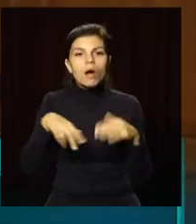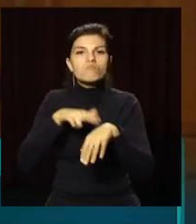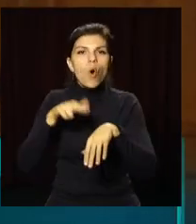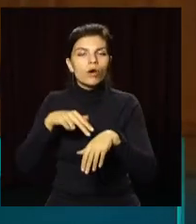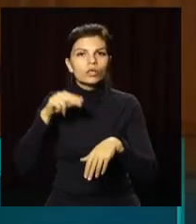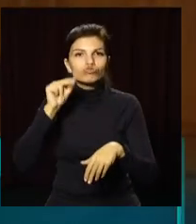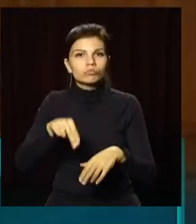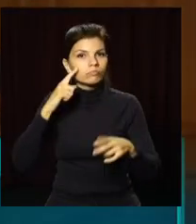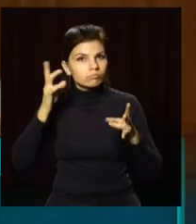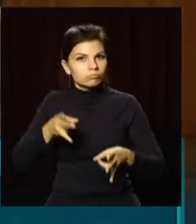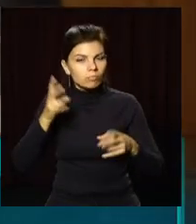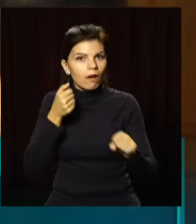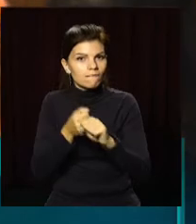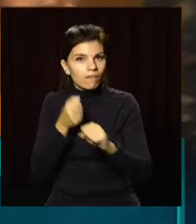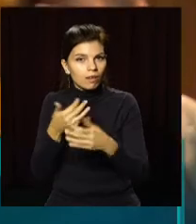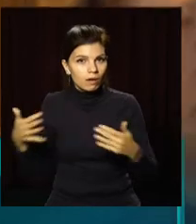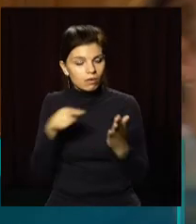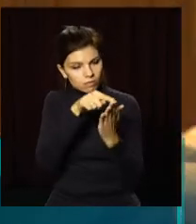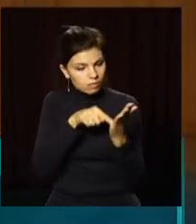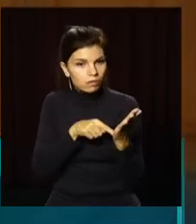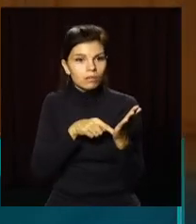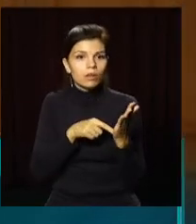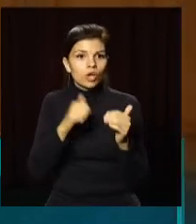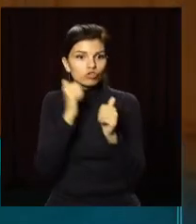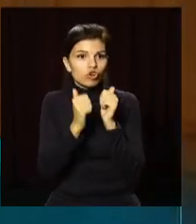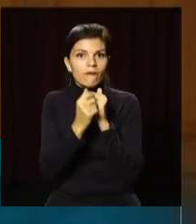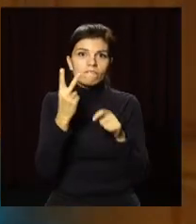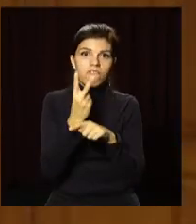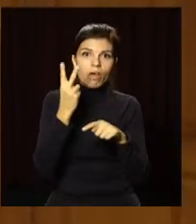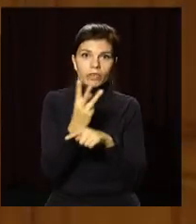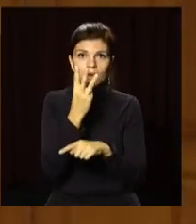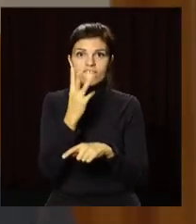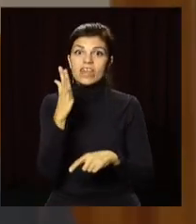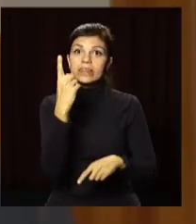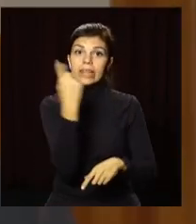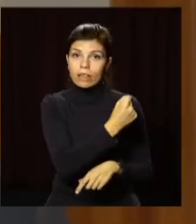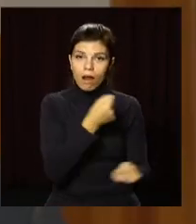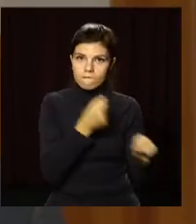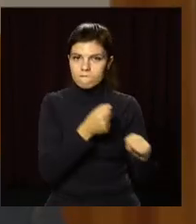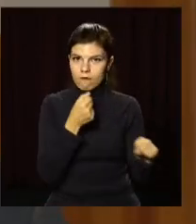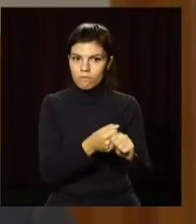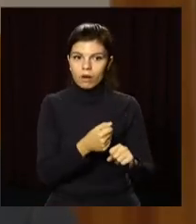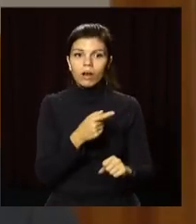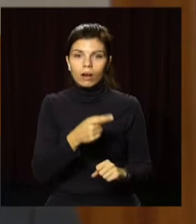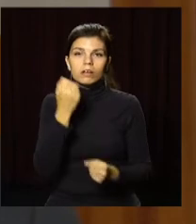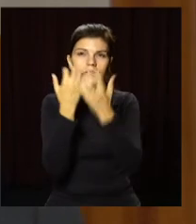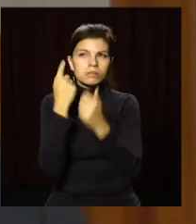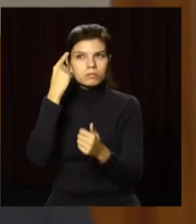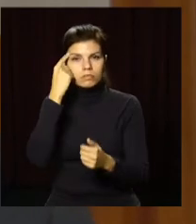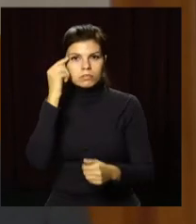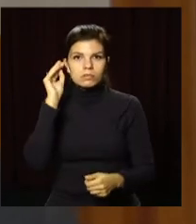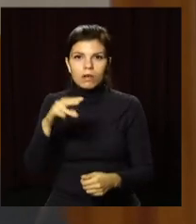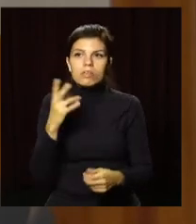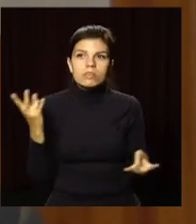поліції, на цьому перекрестку з частотою 2-3 рази в неділю відбувається ДТП. Предвісникам запуску світлофору була